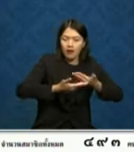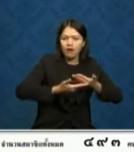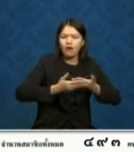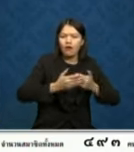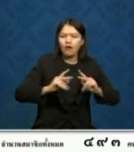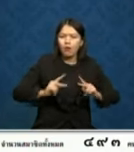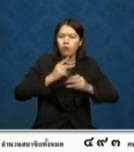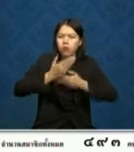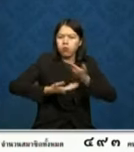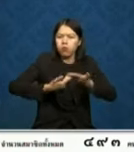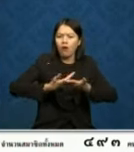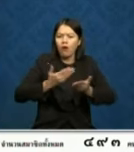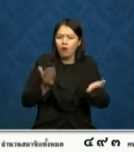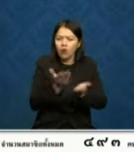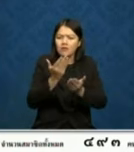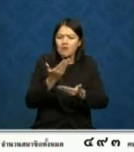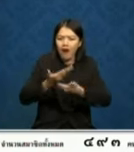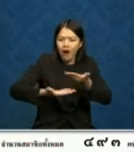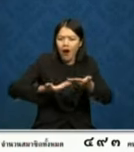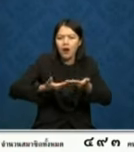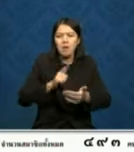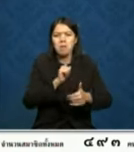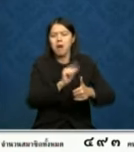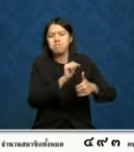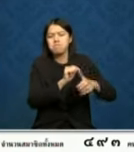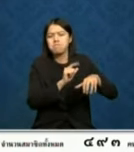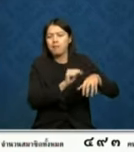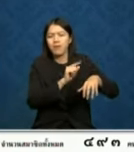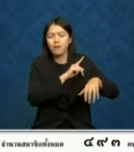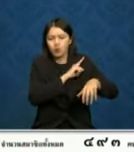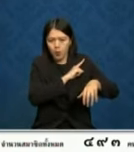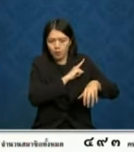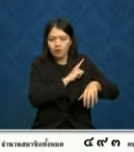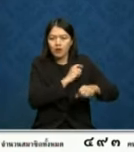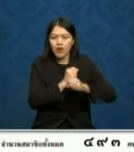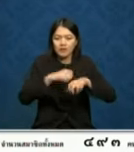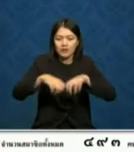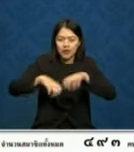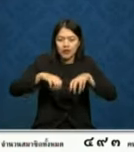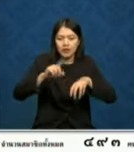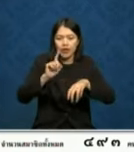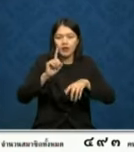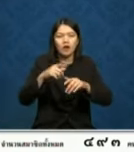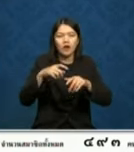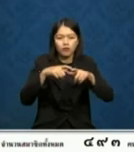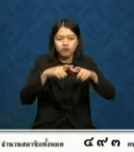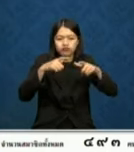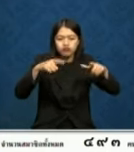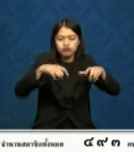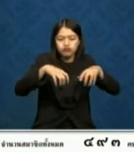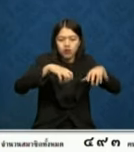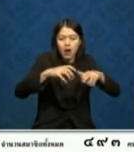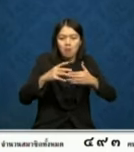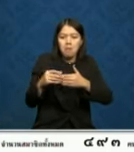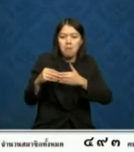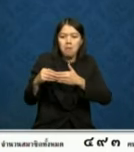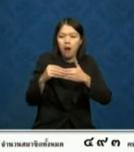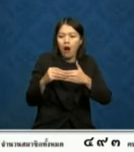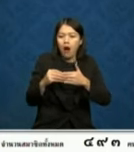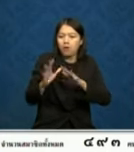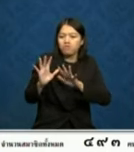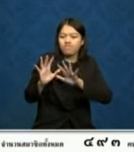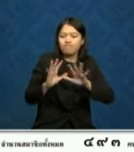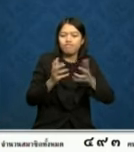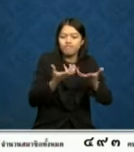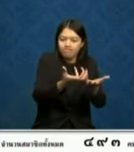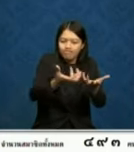กรมสงสรการค้าระหว่างประเทศเนี่ยเขาเป็นเจ้าภาพหลักเลยนะครับงานที่เขาไปจัดก็จะเป็นงานใหญ่ๆทั้งนั้นนะครับเขาพาผู้ประกอบการไปมัน